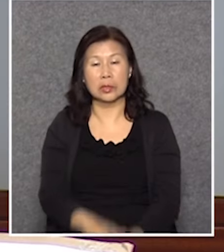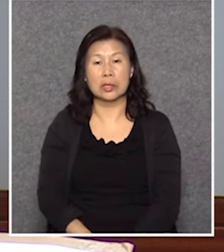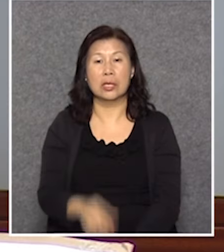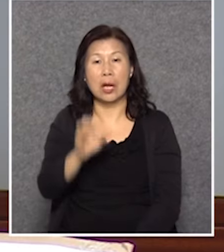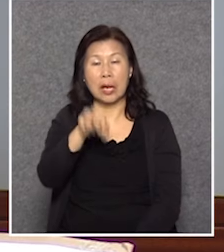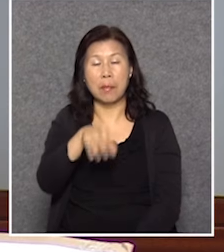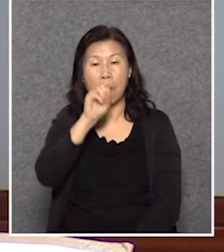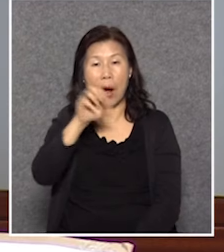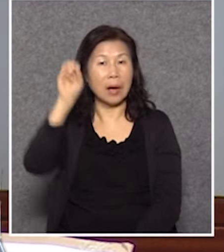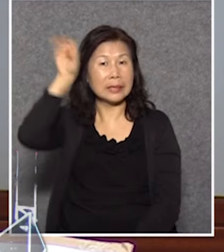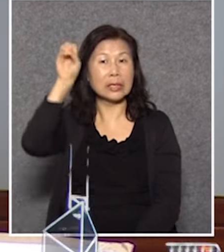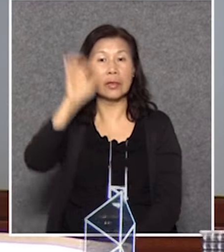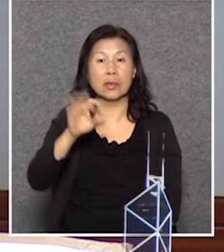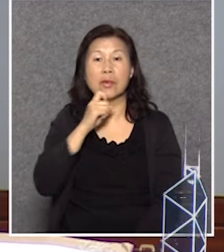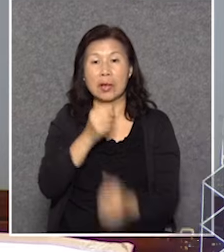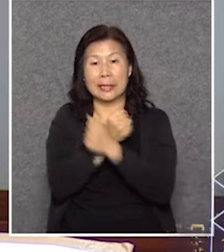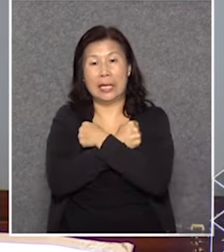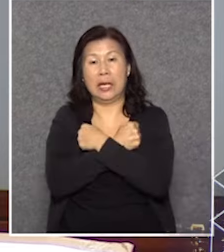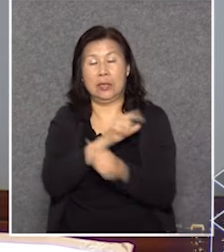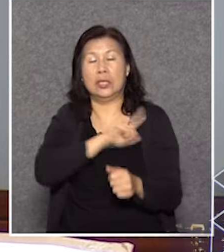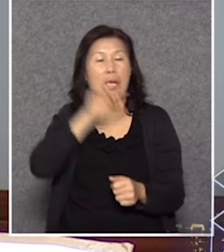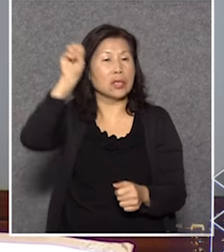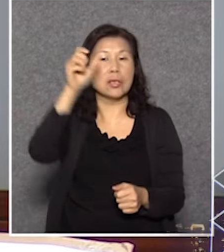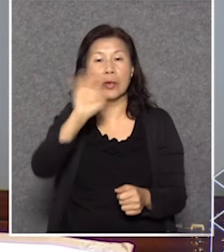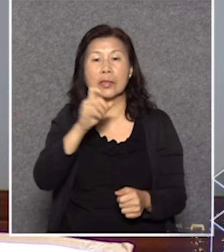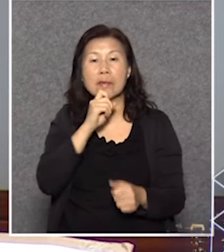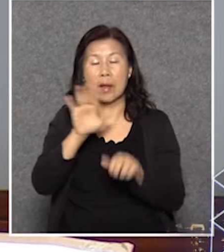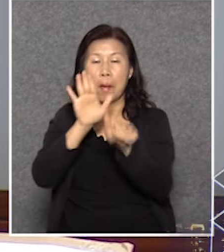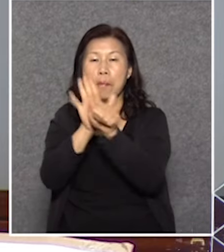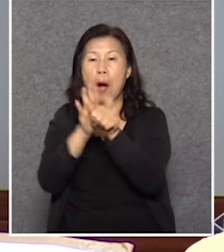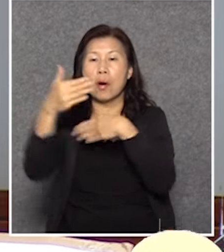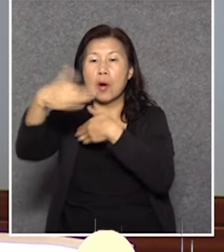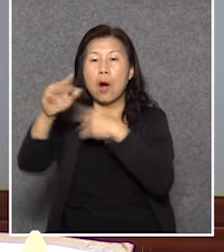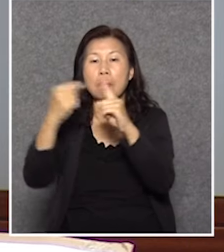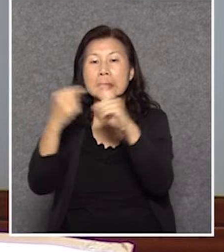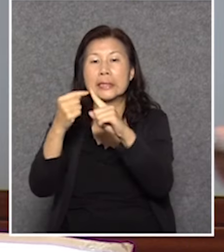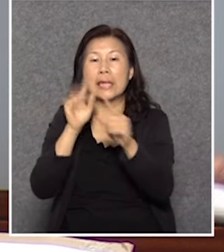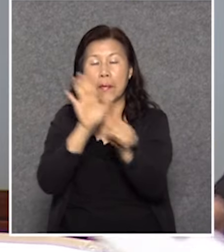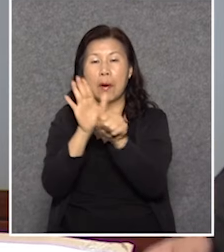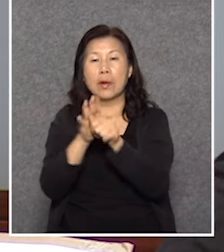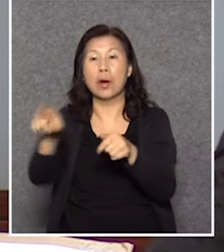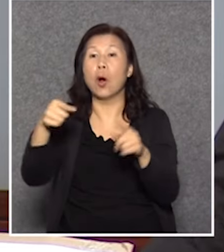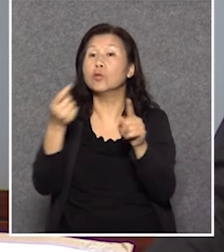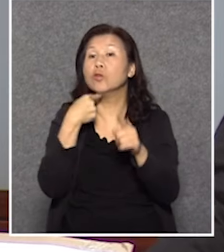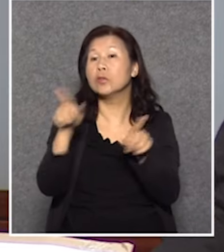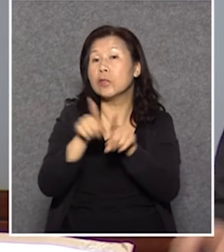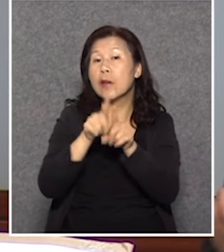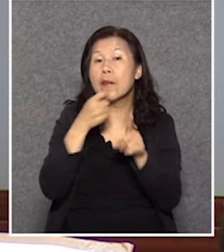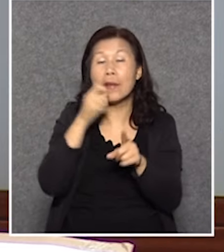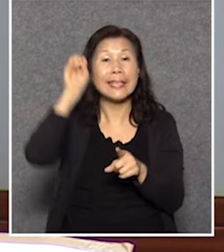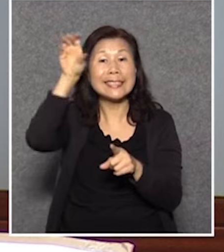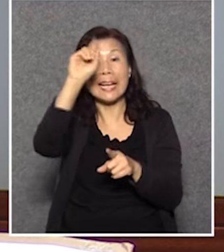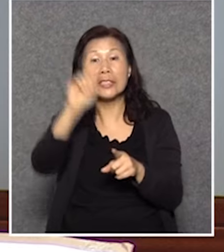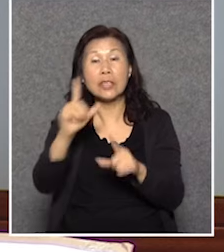議。我都好懶嘅，因為我冇自己的建議，我為他人作嫁衣裳啫，我就係掰佢嗰套得唔得？咁你知唔知人個建議係咩？你一陣